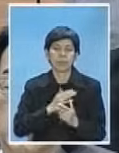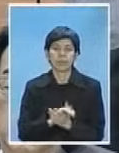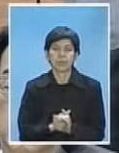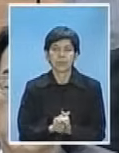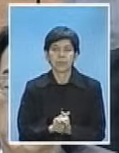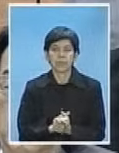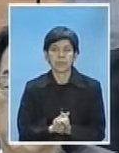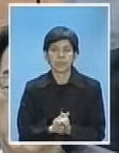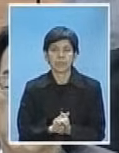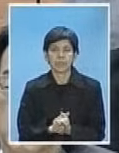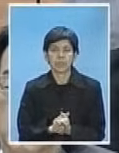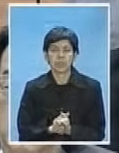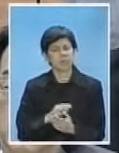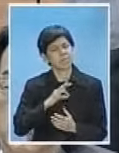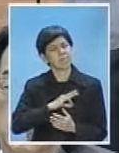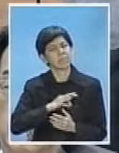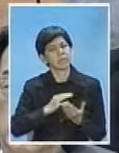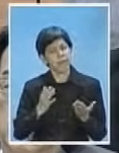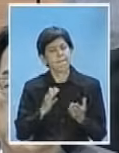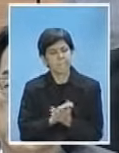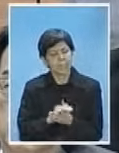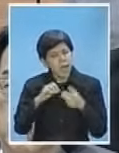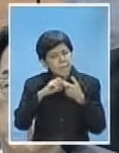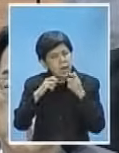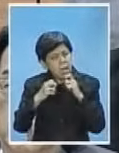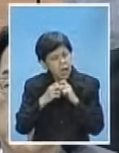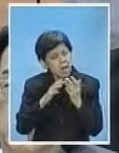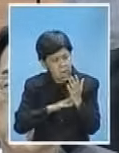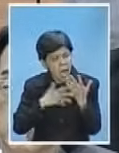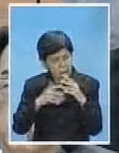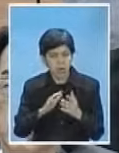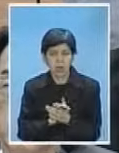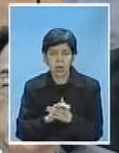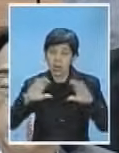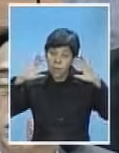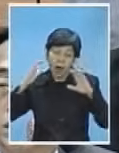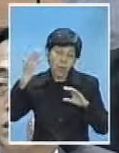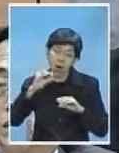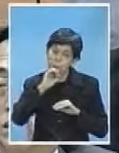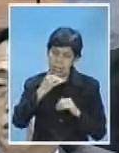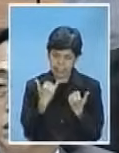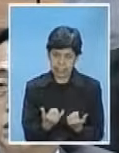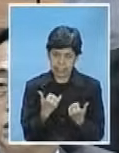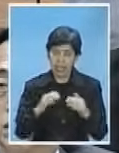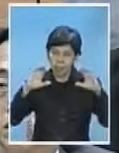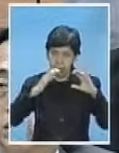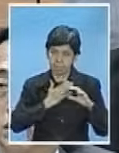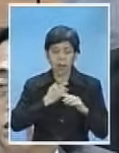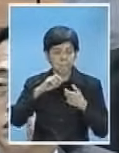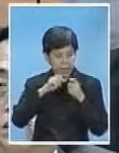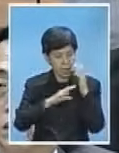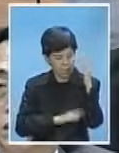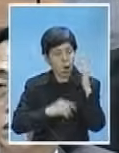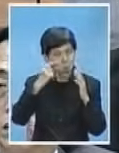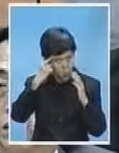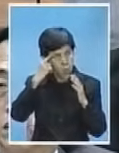องก็ยังแปลกใจว่าปัญหามันมีมานานแต่รัฐบาลขณะนั้นประกาศว่าบัดนี้รัฐบาลรู้ปัญหาภาคใ